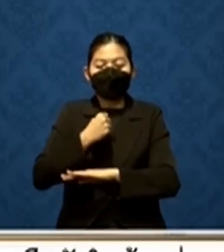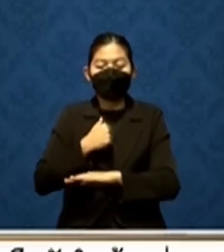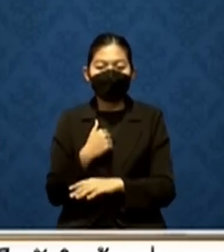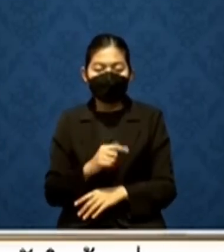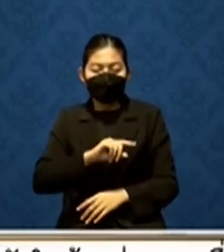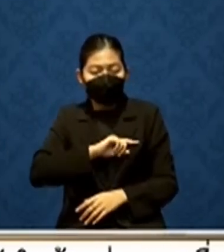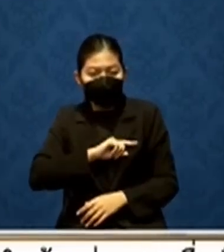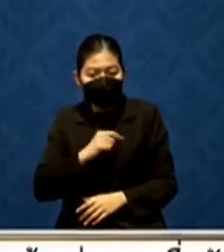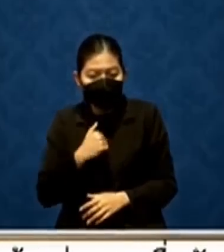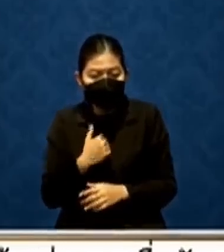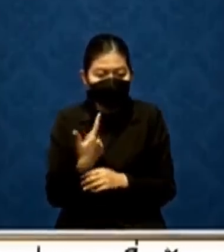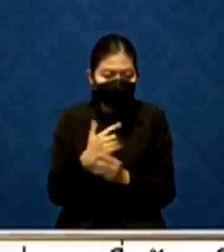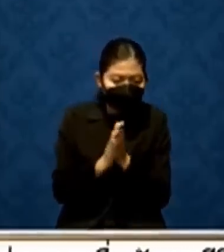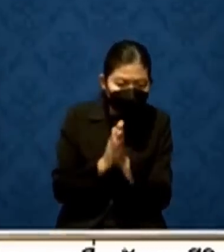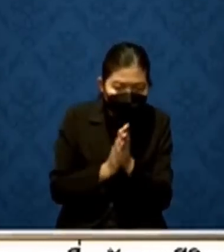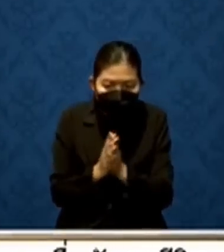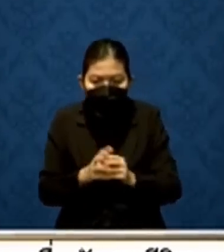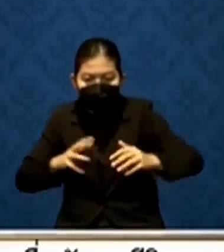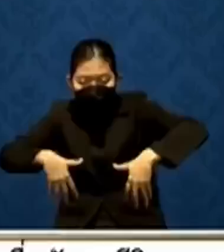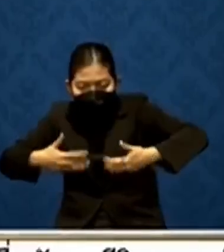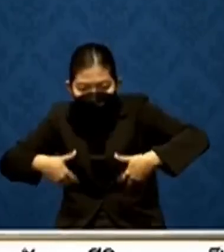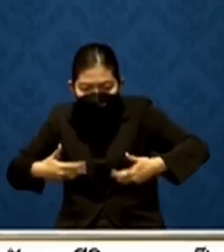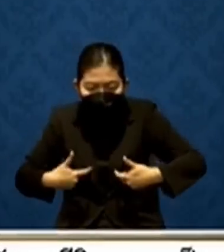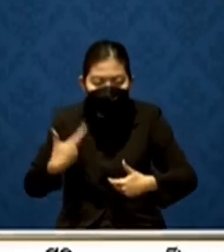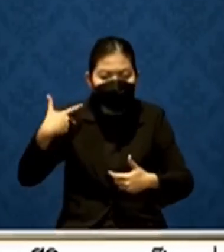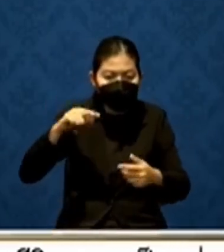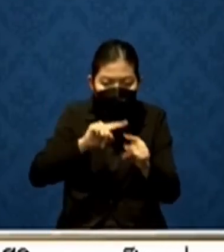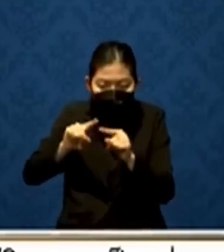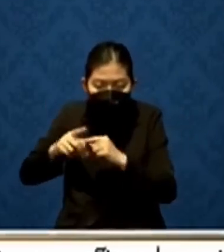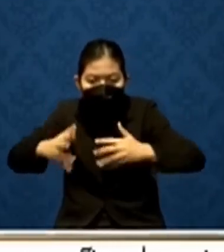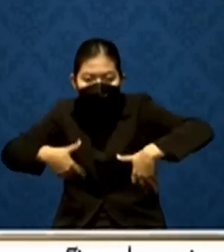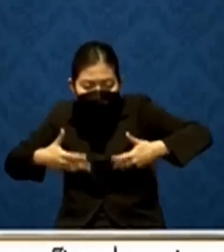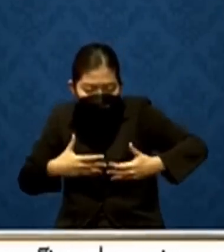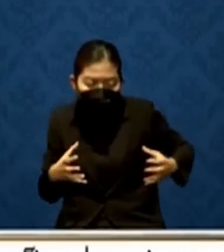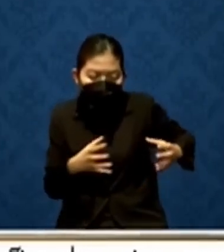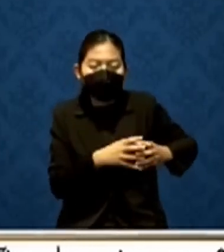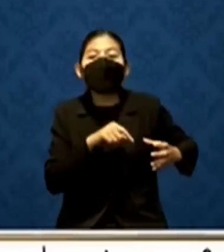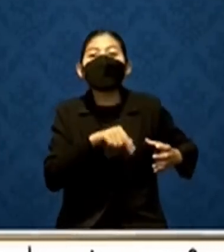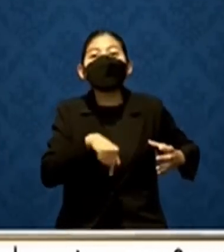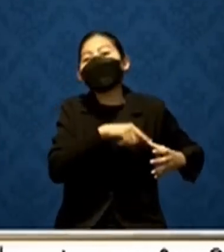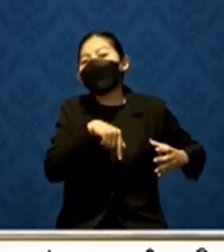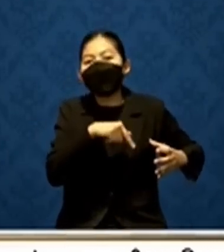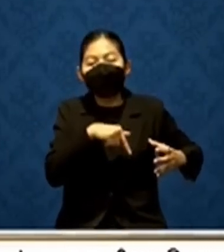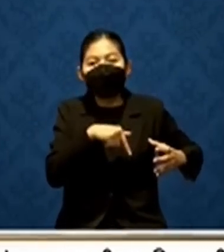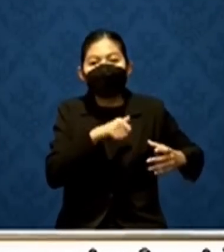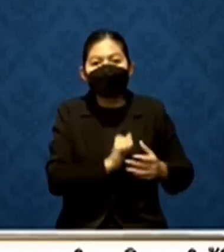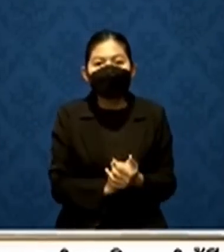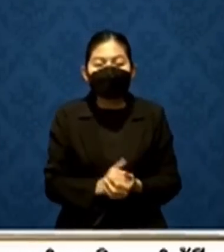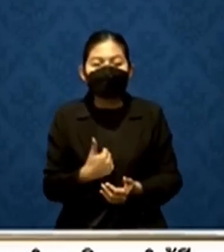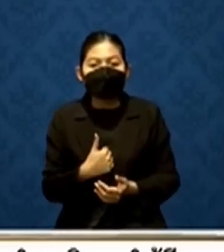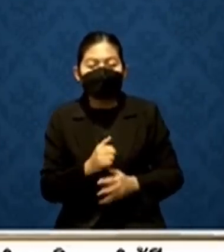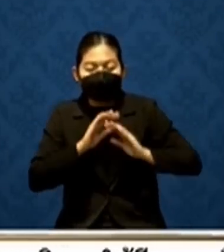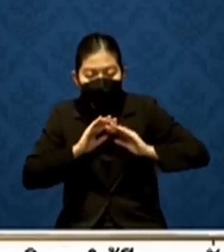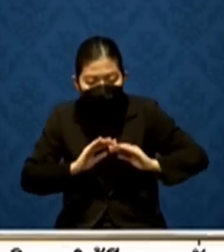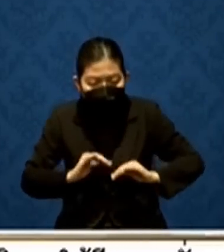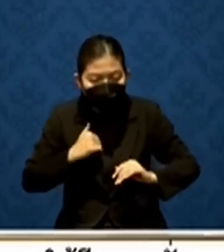แสวงหาผลประโยชน์สำหรับตนเองและพวกพ้องไม่ระงับยับยั้ง